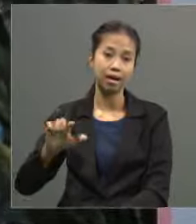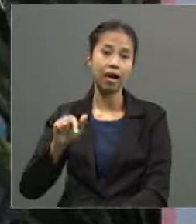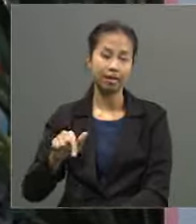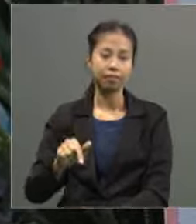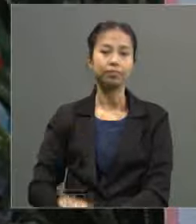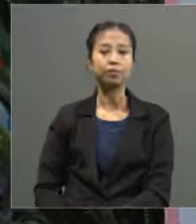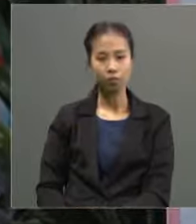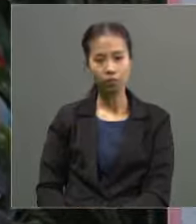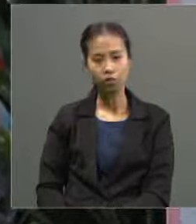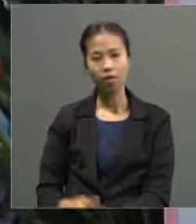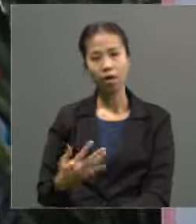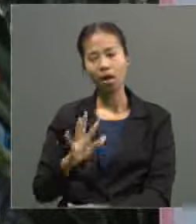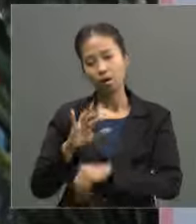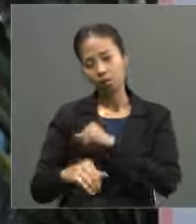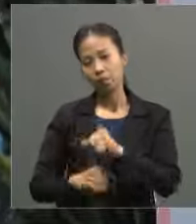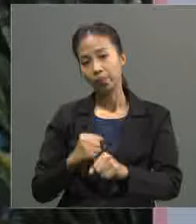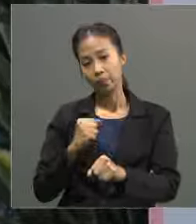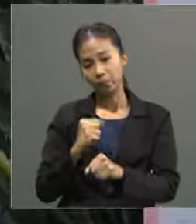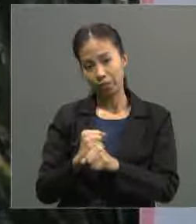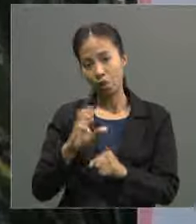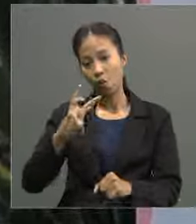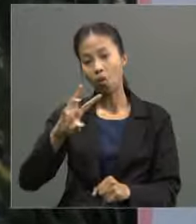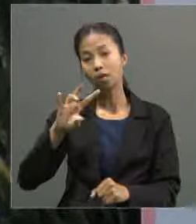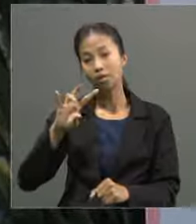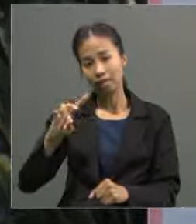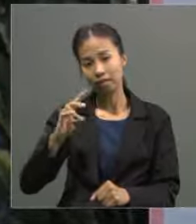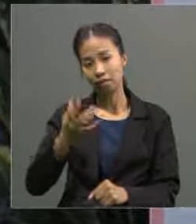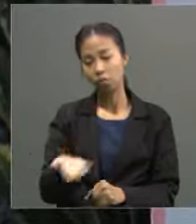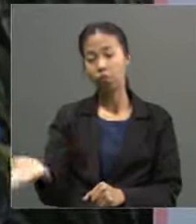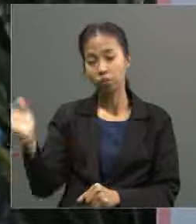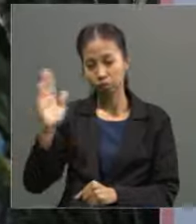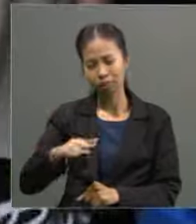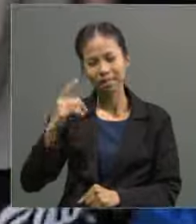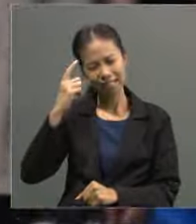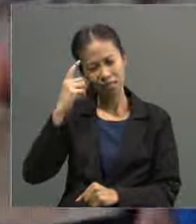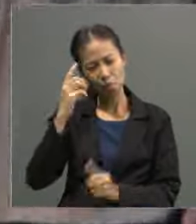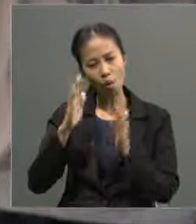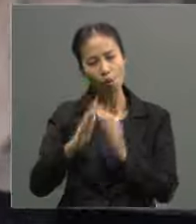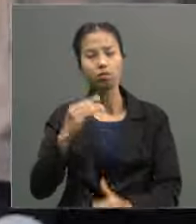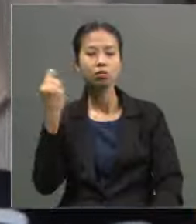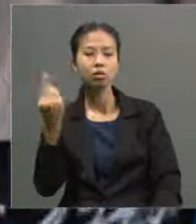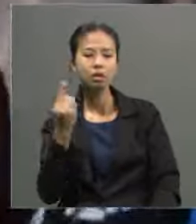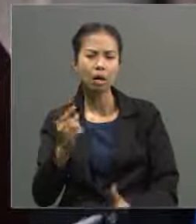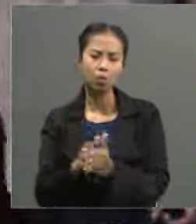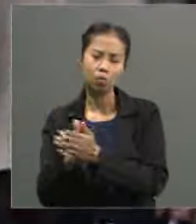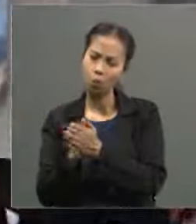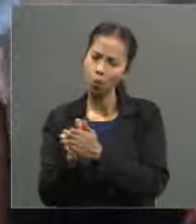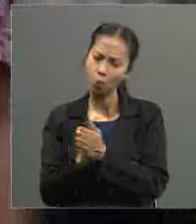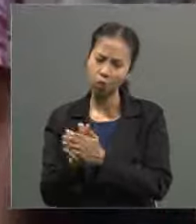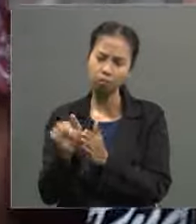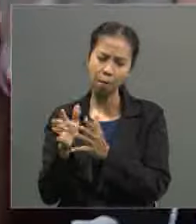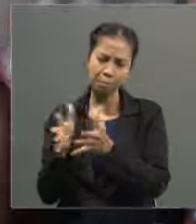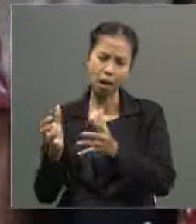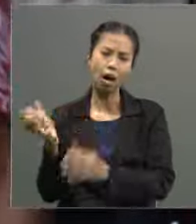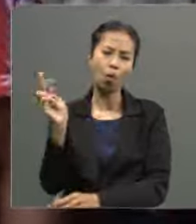ส่วนการท่องเที่ยวตลอดทั้งปี2567ตัวเลขนักท่องเที่ยวก็น่าจะคึกคักมากกว่าปีที่แล้วนะคะตั้ง